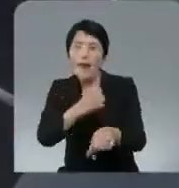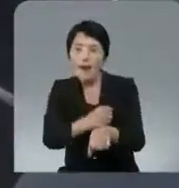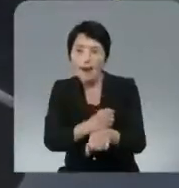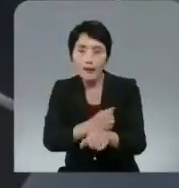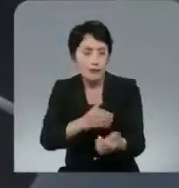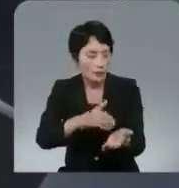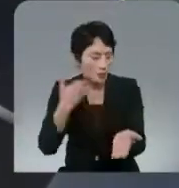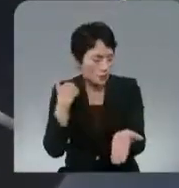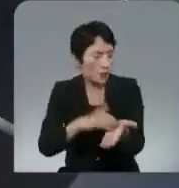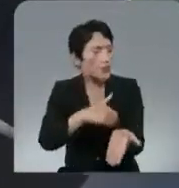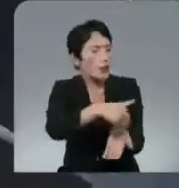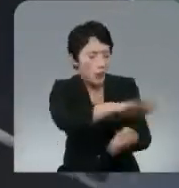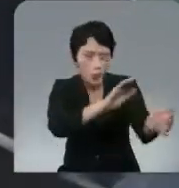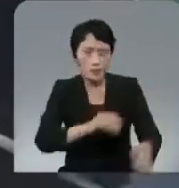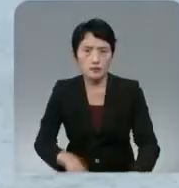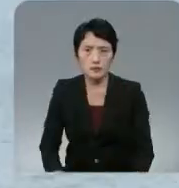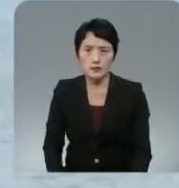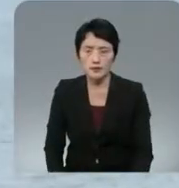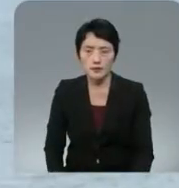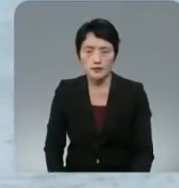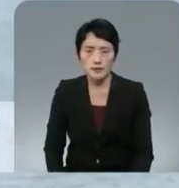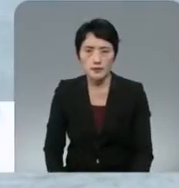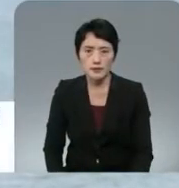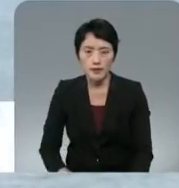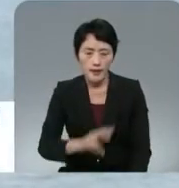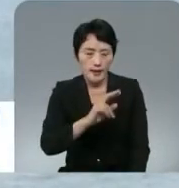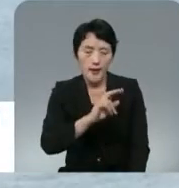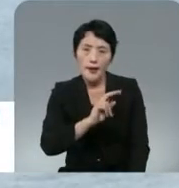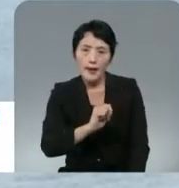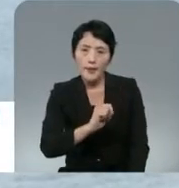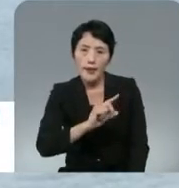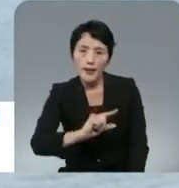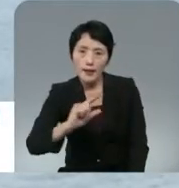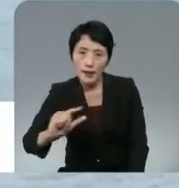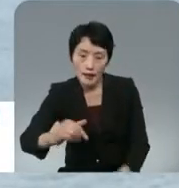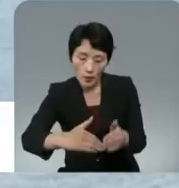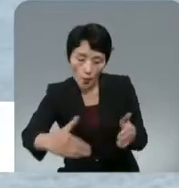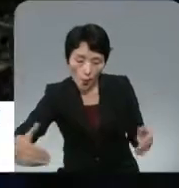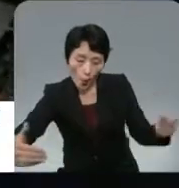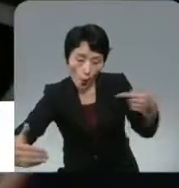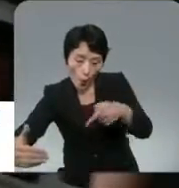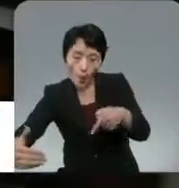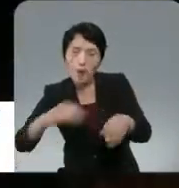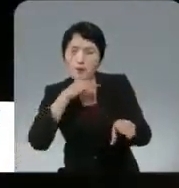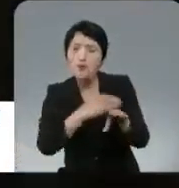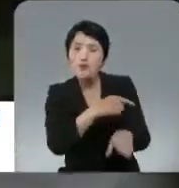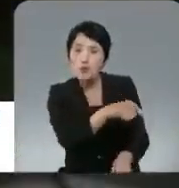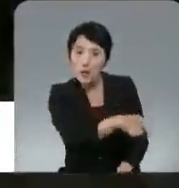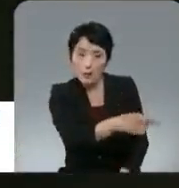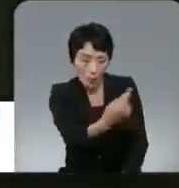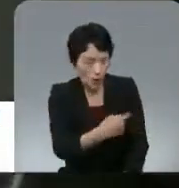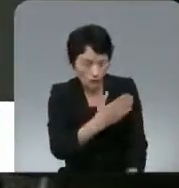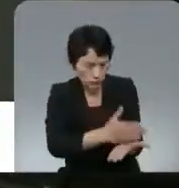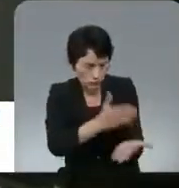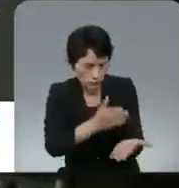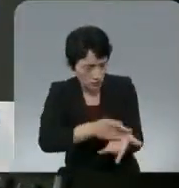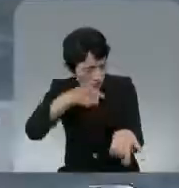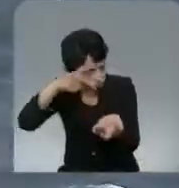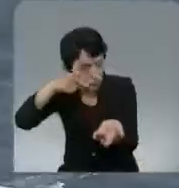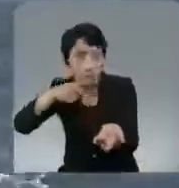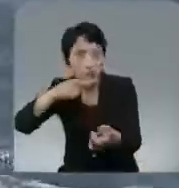пение утверждает что причиной огня из рсзо стал именно нарушению корейским кораблём